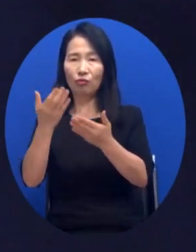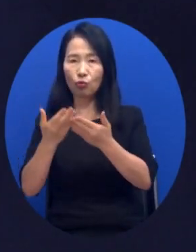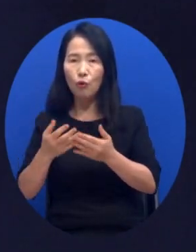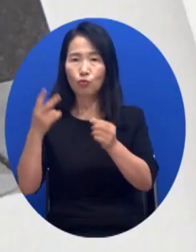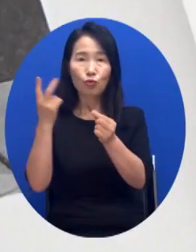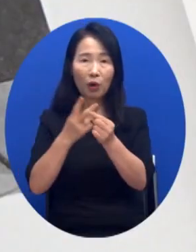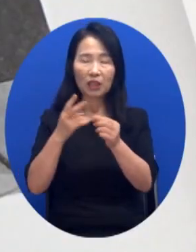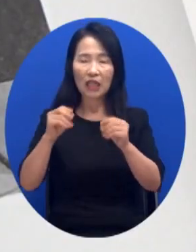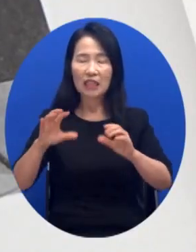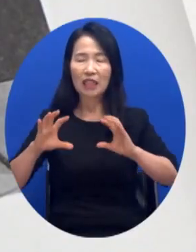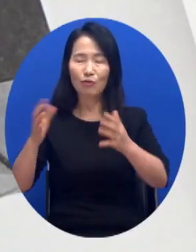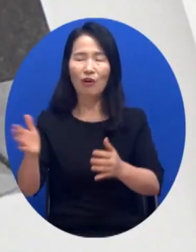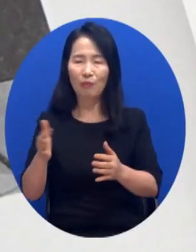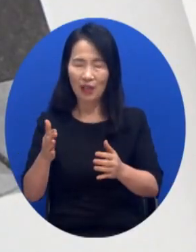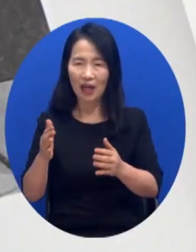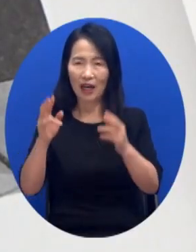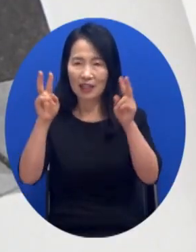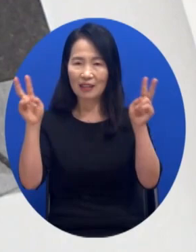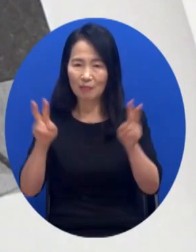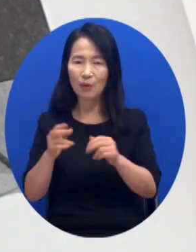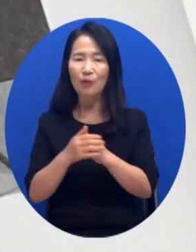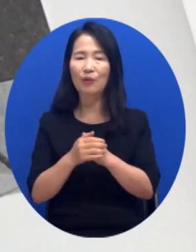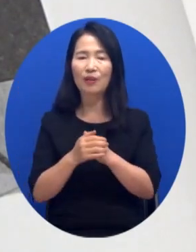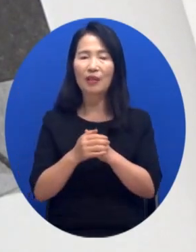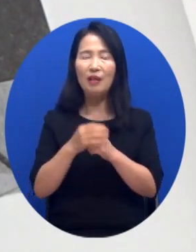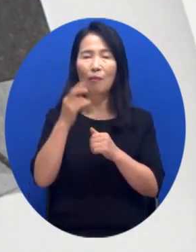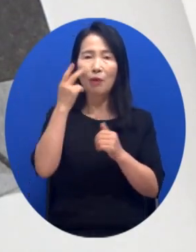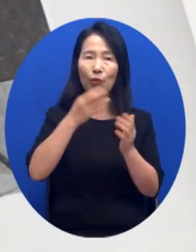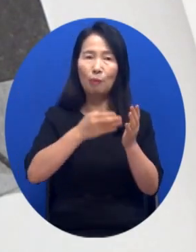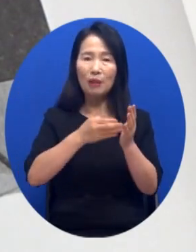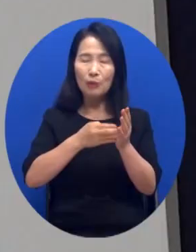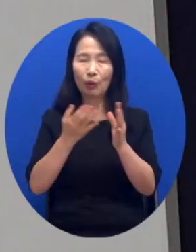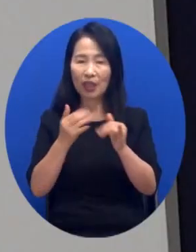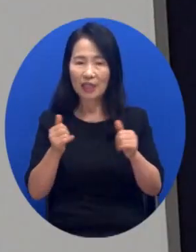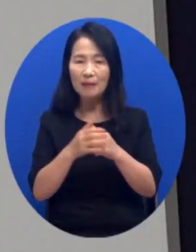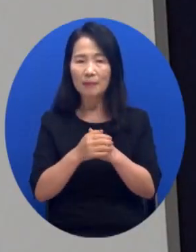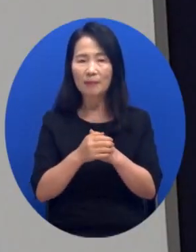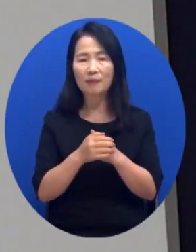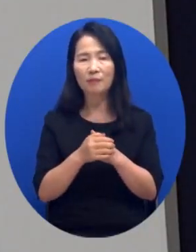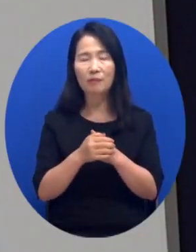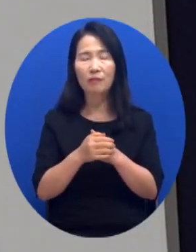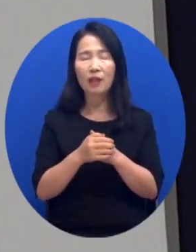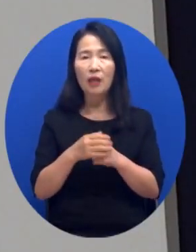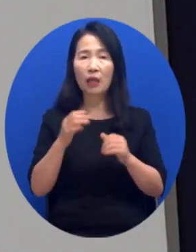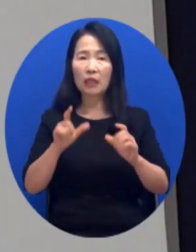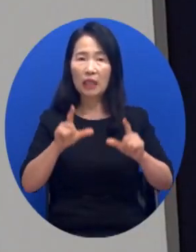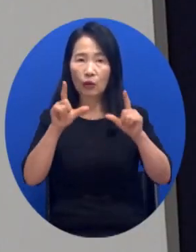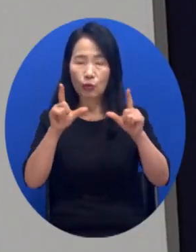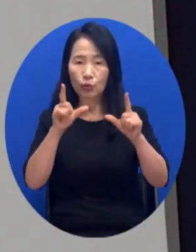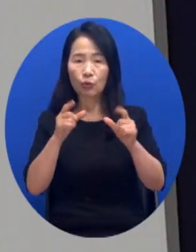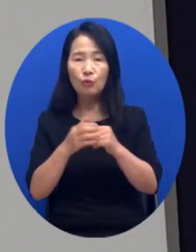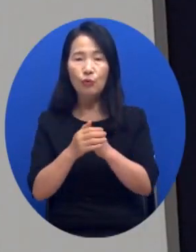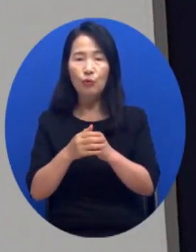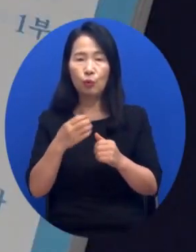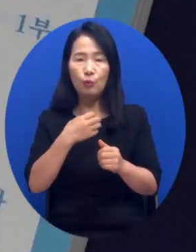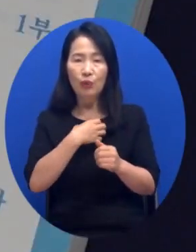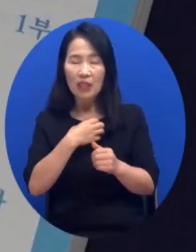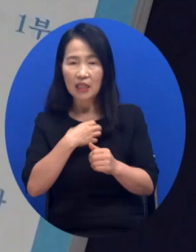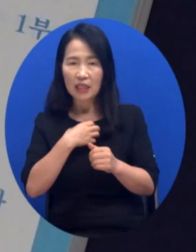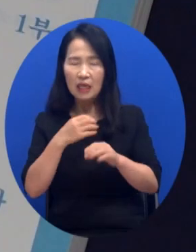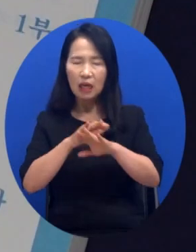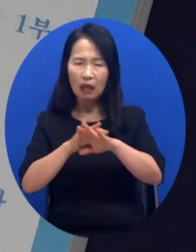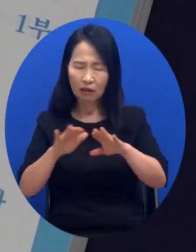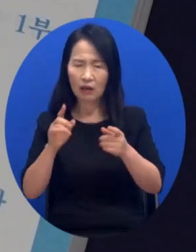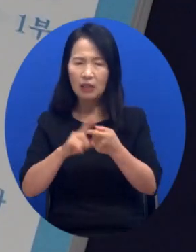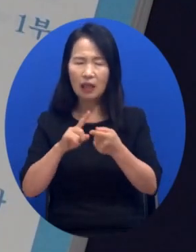없다입니다. 미국 출신 방송인으로 알려진 저자 타일러 라쉬, 기후위기 해결은 오랜 꿈이었다고 말합니다.